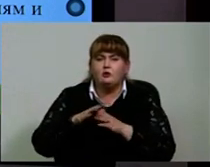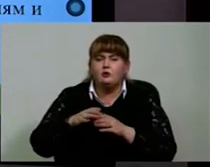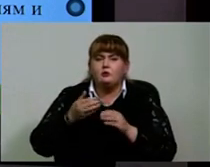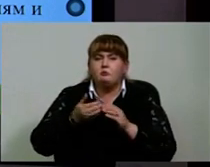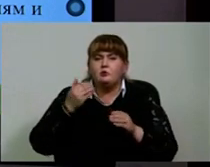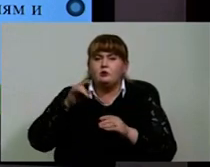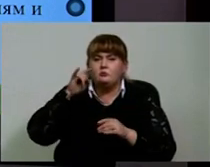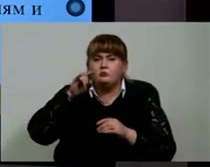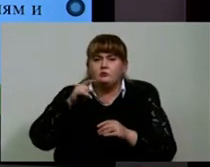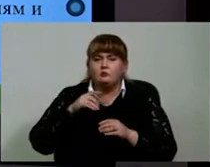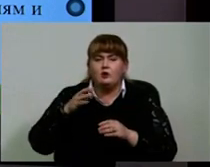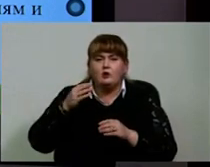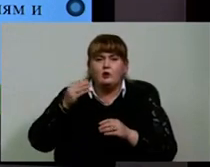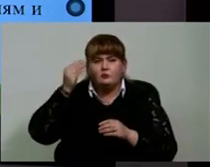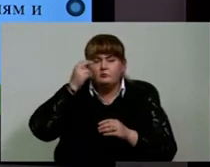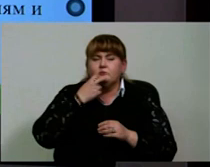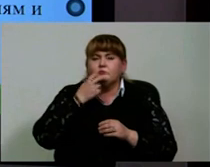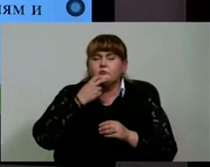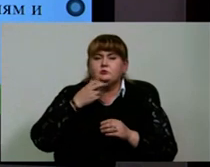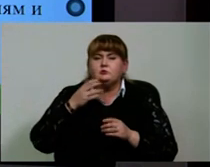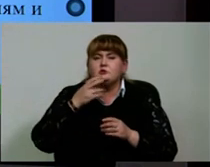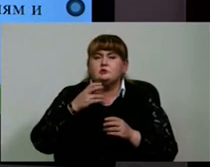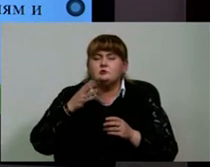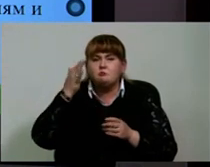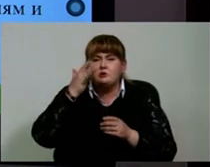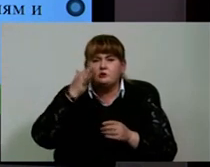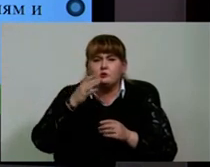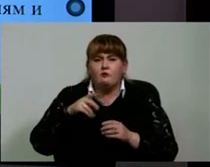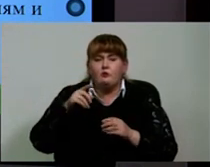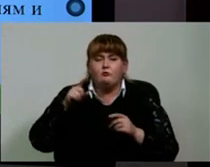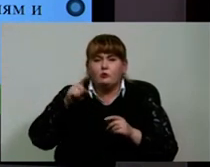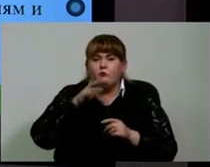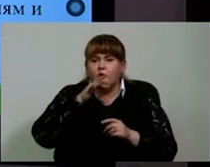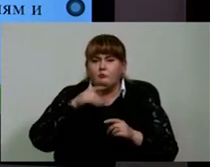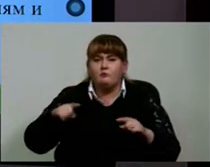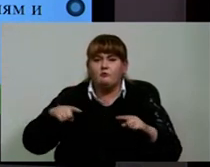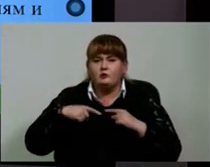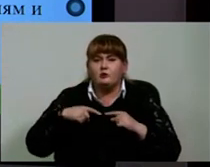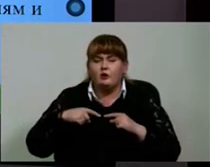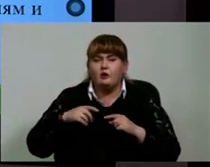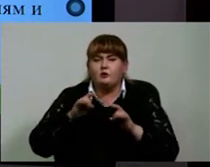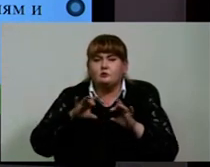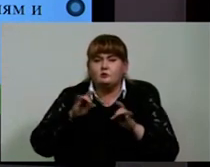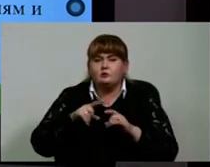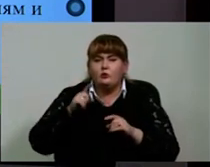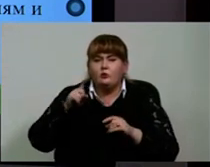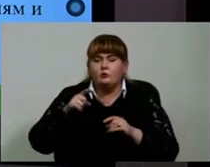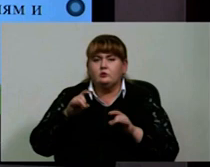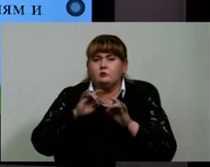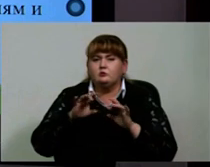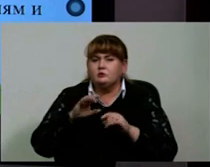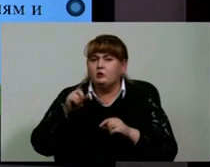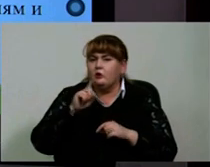полетом ироническим смыслом. В то же время финал рассказа ожидаемый. Он проистекает